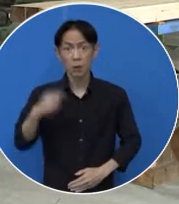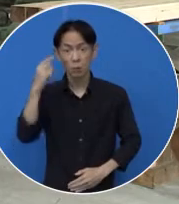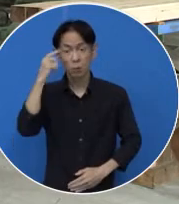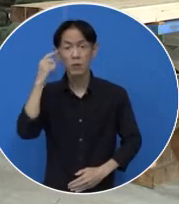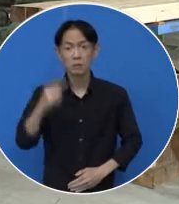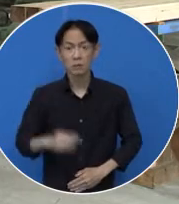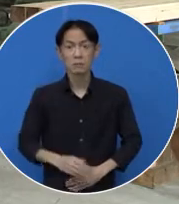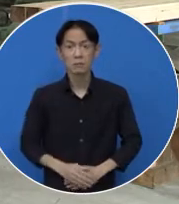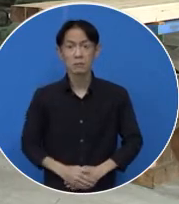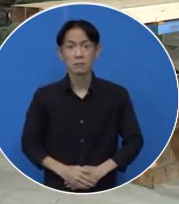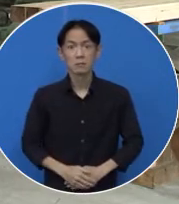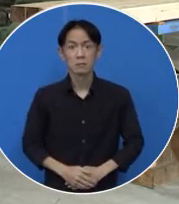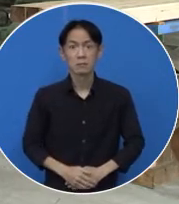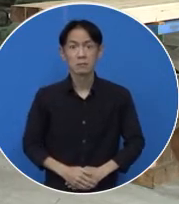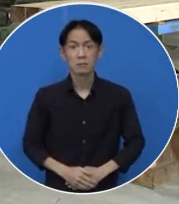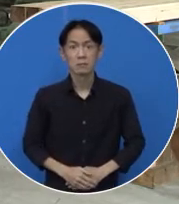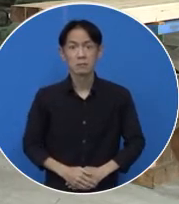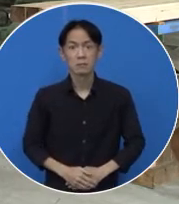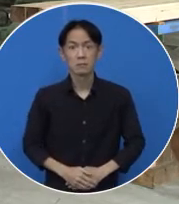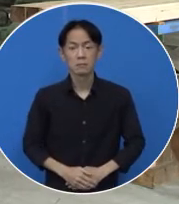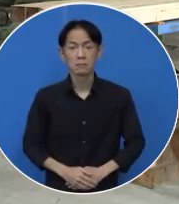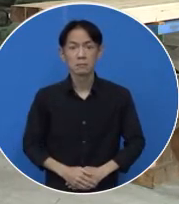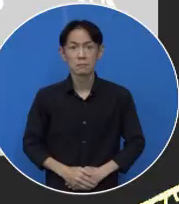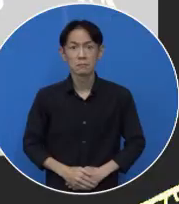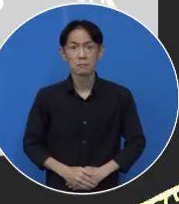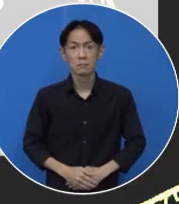思っています。